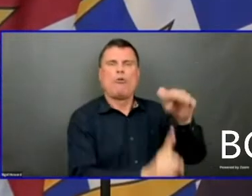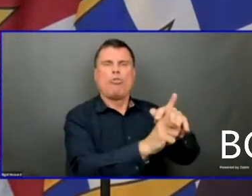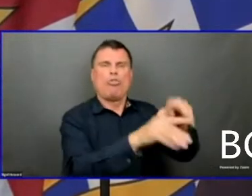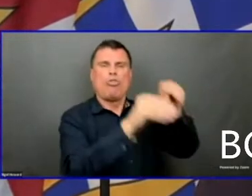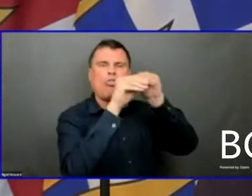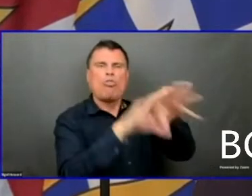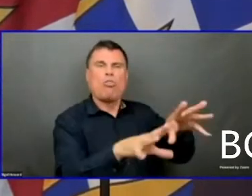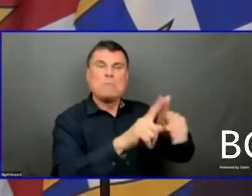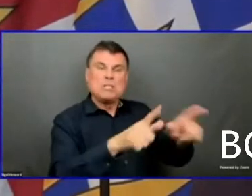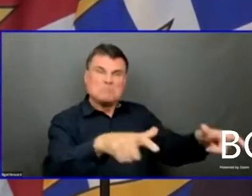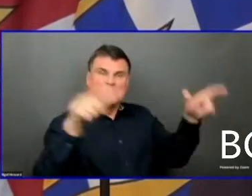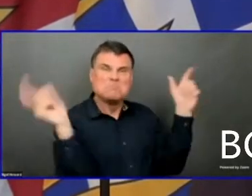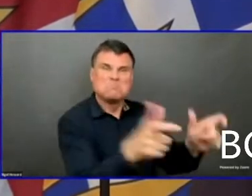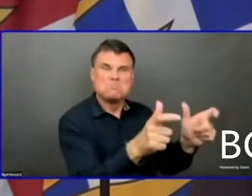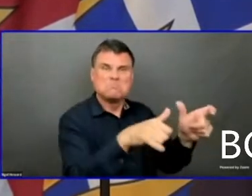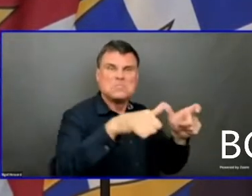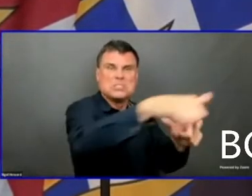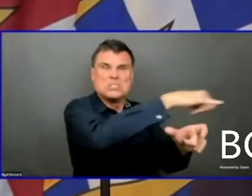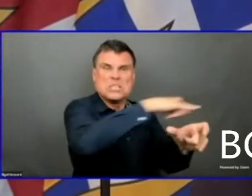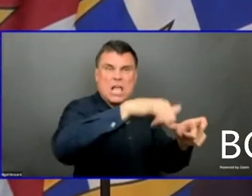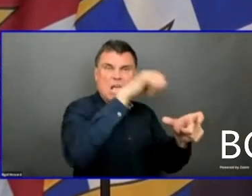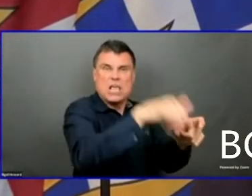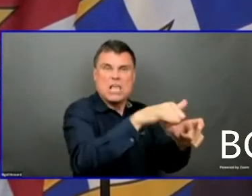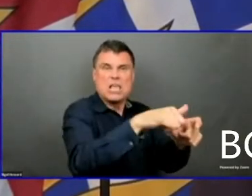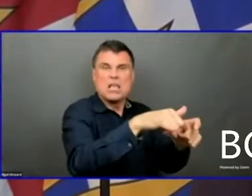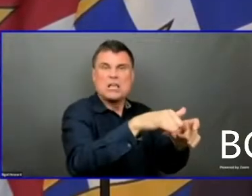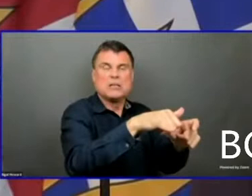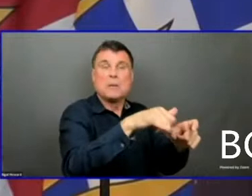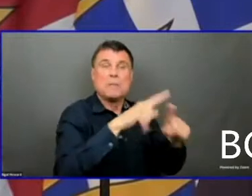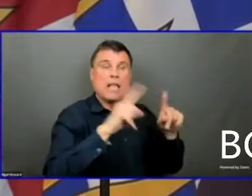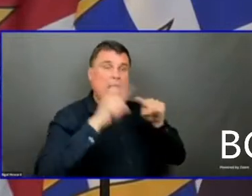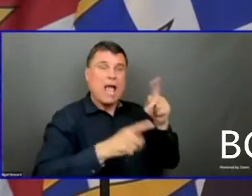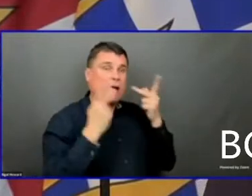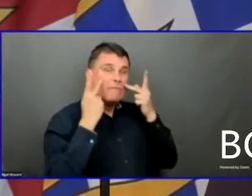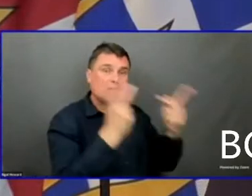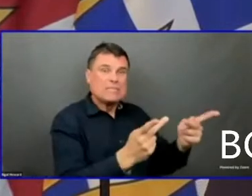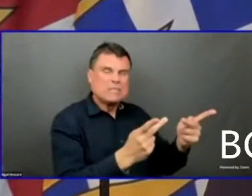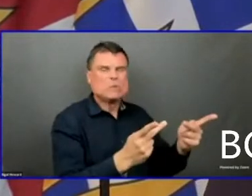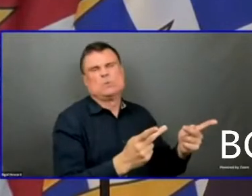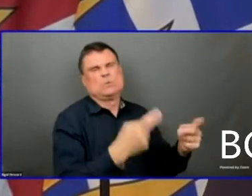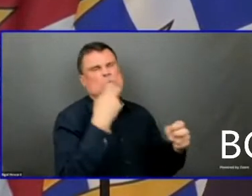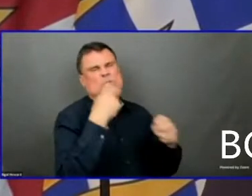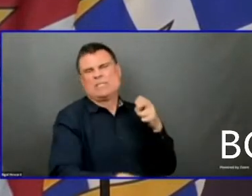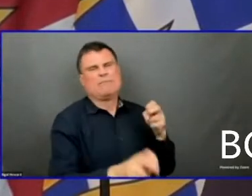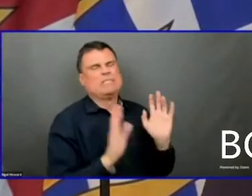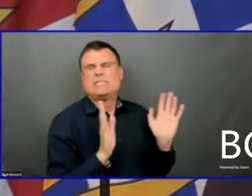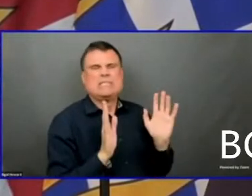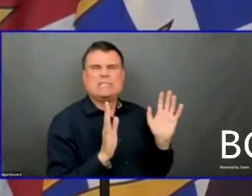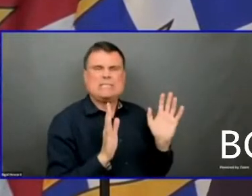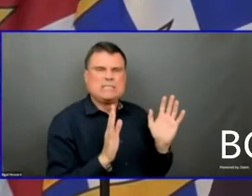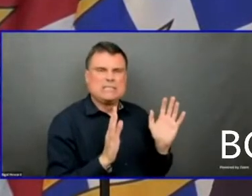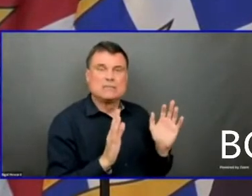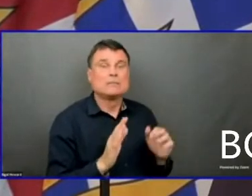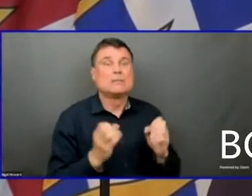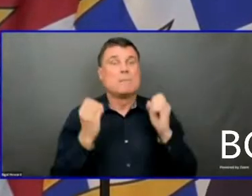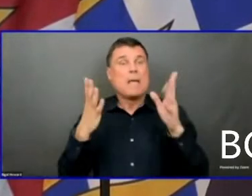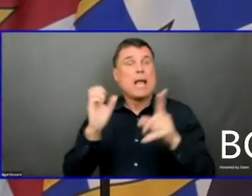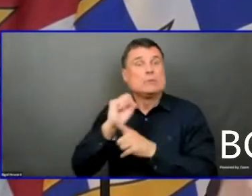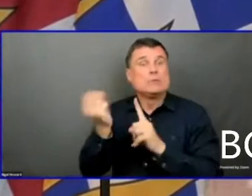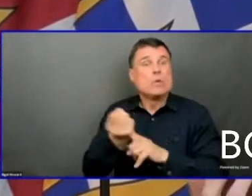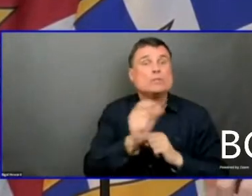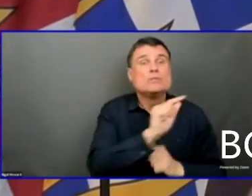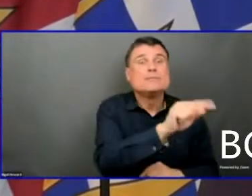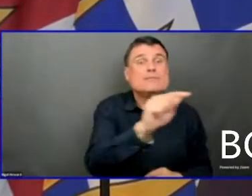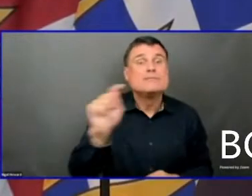同时呢他是阳性的话呢，他们就会加强这些机构的检测只要没有